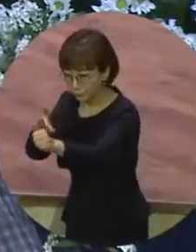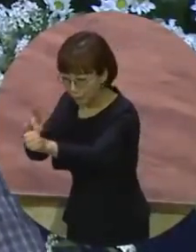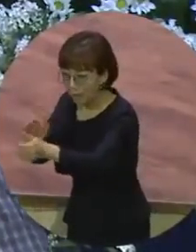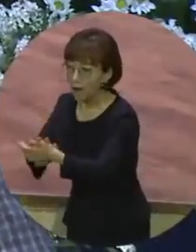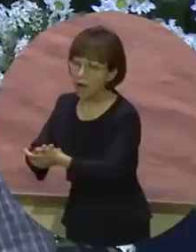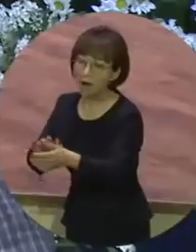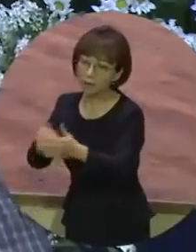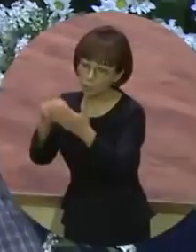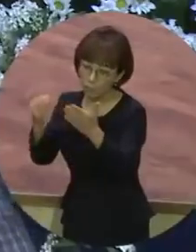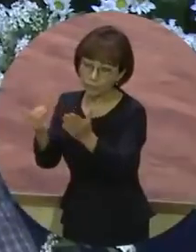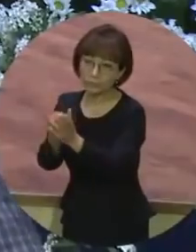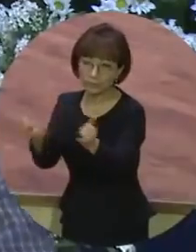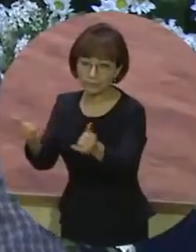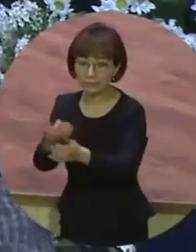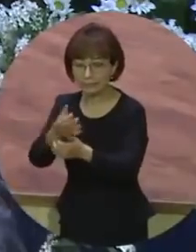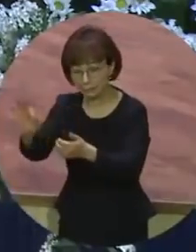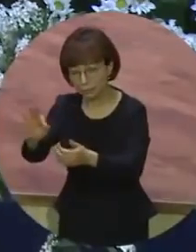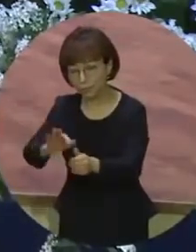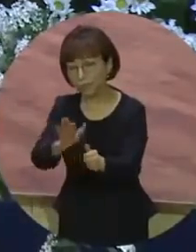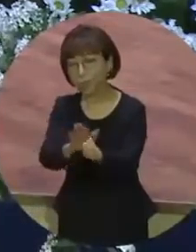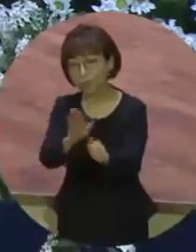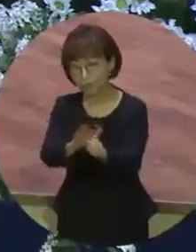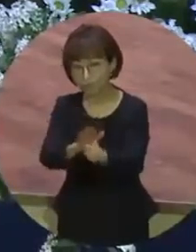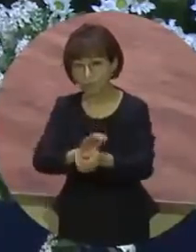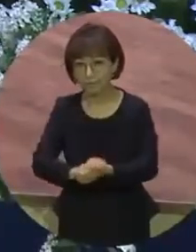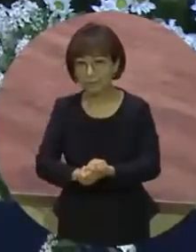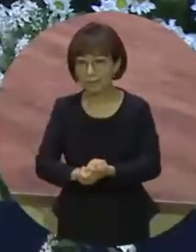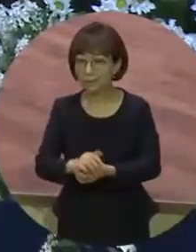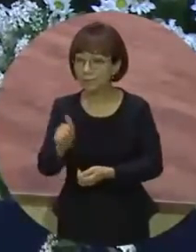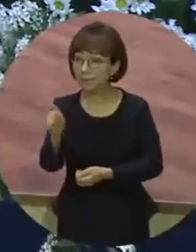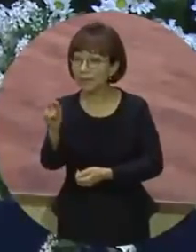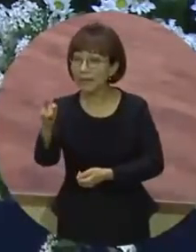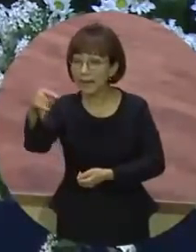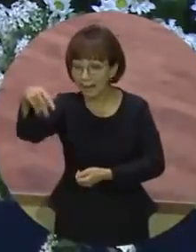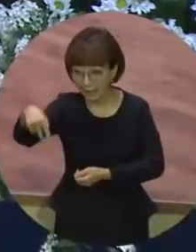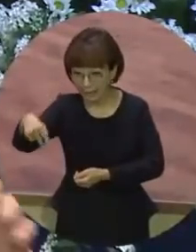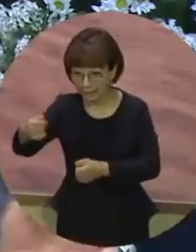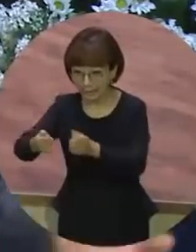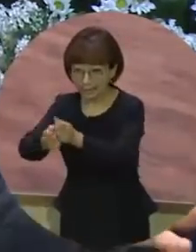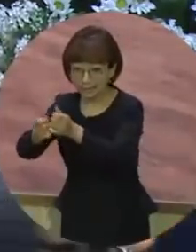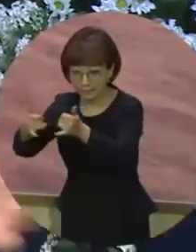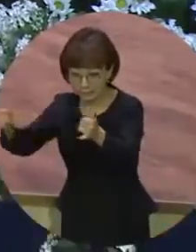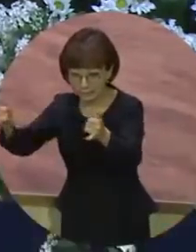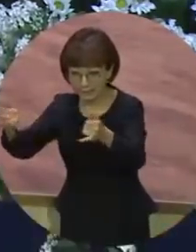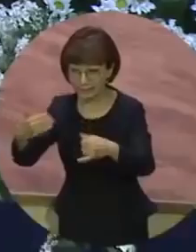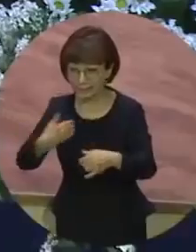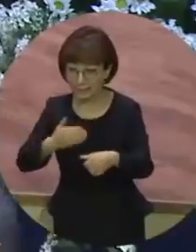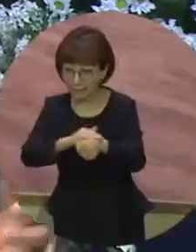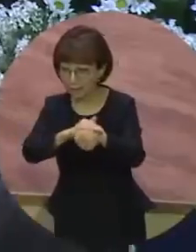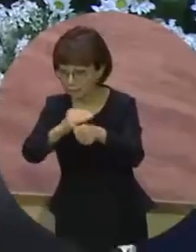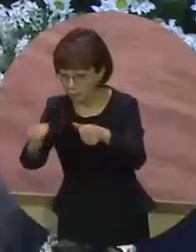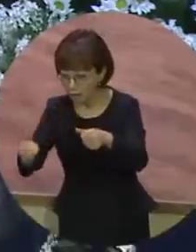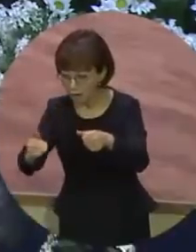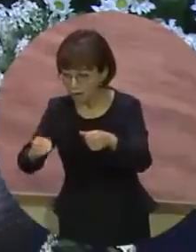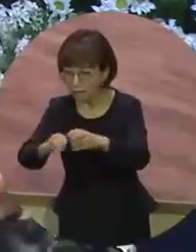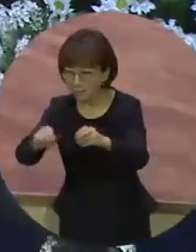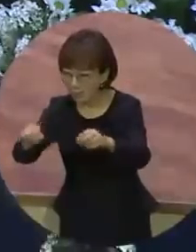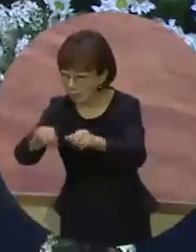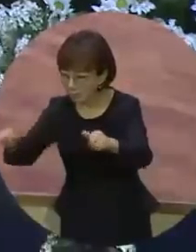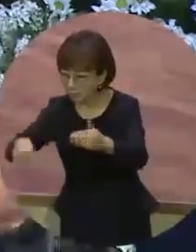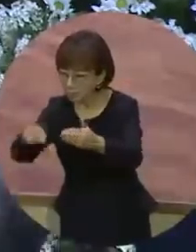아브라함 평상시 삶을 통해서 감동을 받은 해족속은 자기들이 가지고 있는 묘실 중에서 제일 좋은 거 거저 주겠으니,